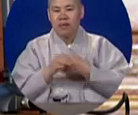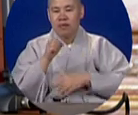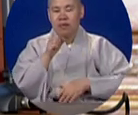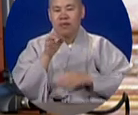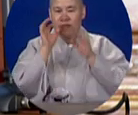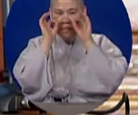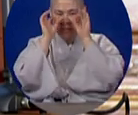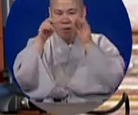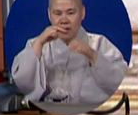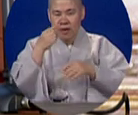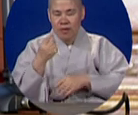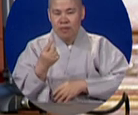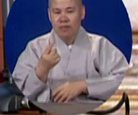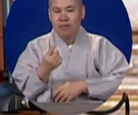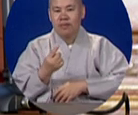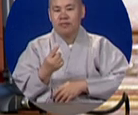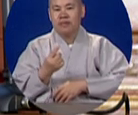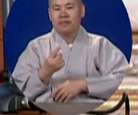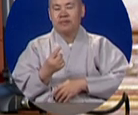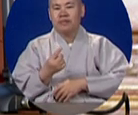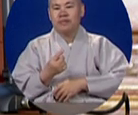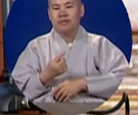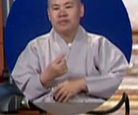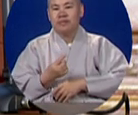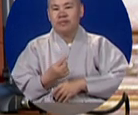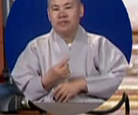여 불견으로 동해요